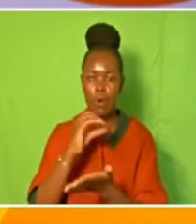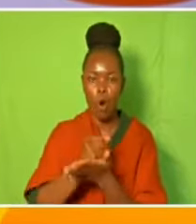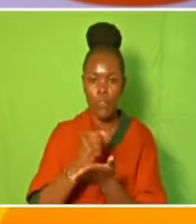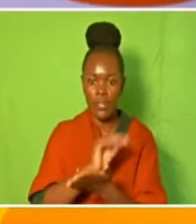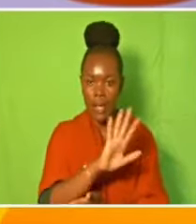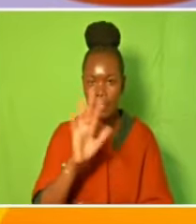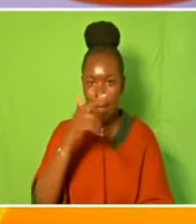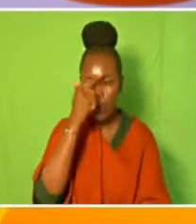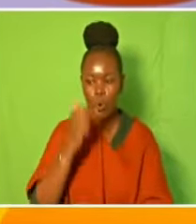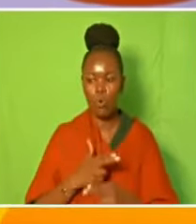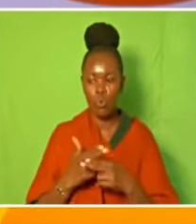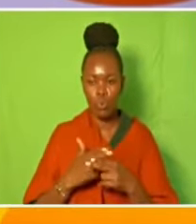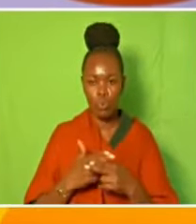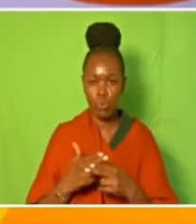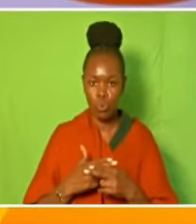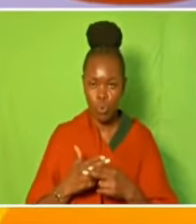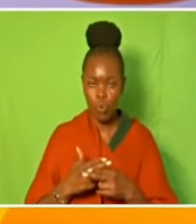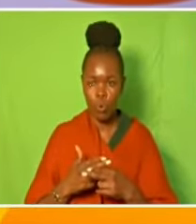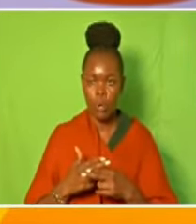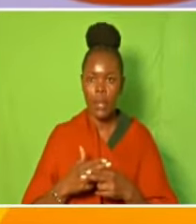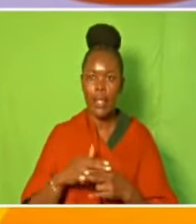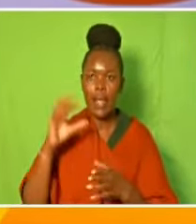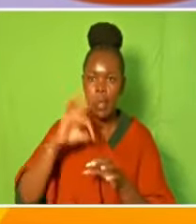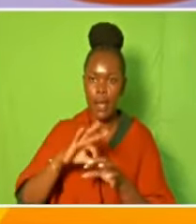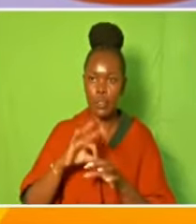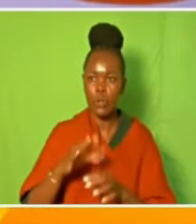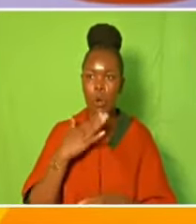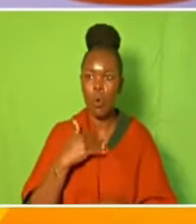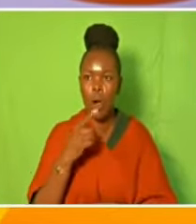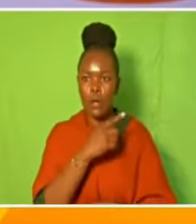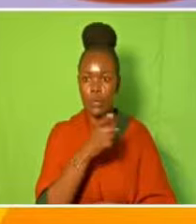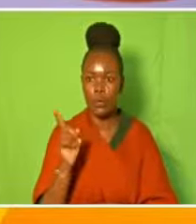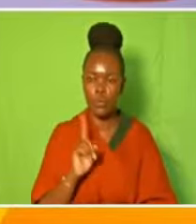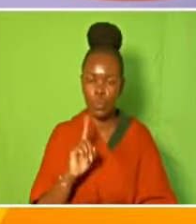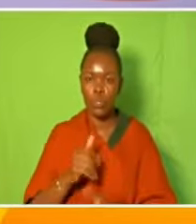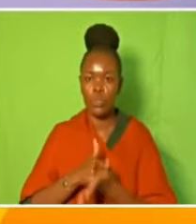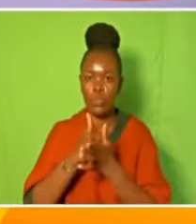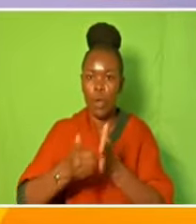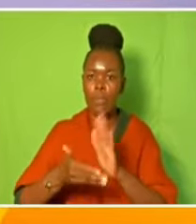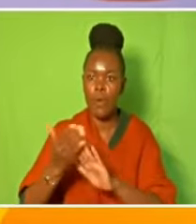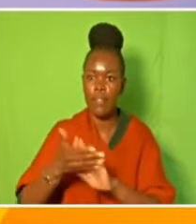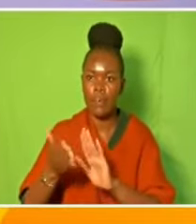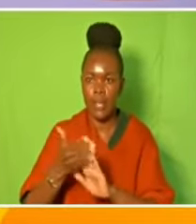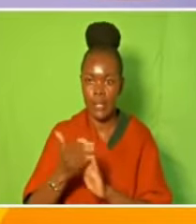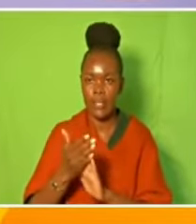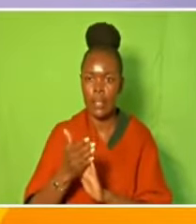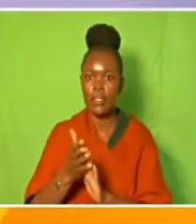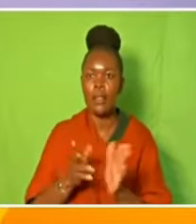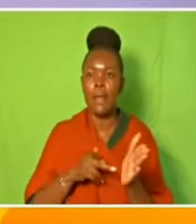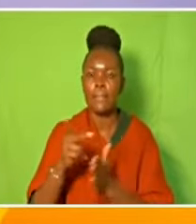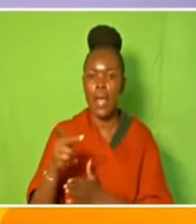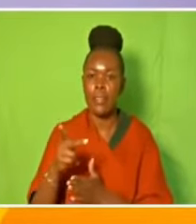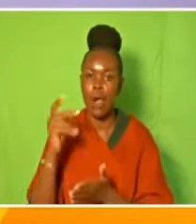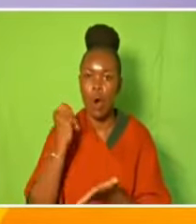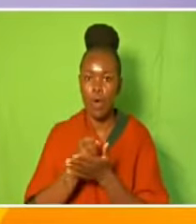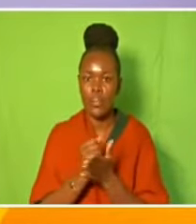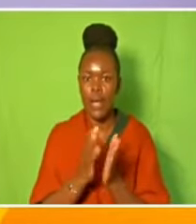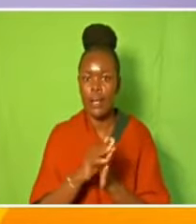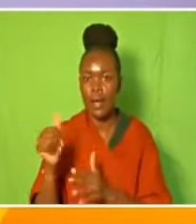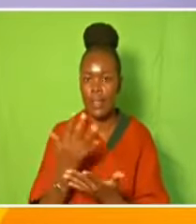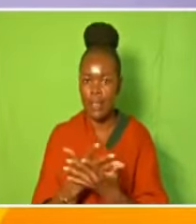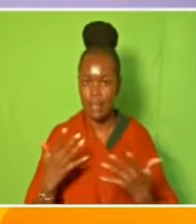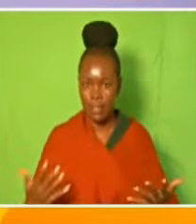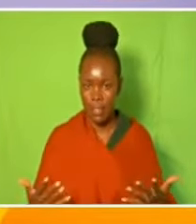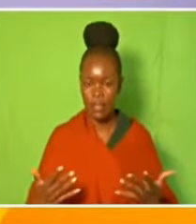election, ningetaka ED ufacilitate haraka walipiwe offices na zile vitizo godogo wao